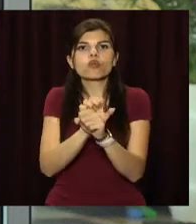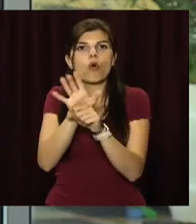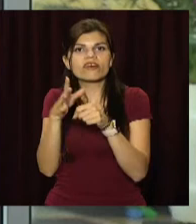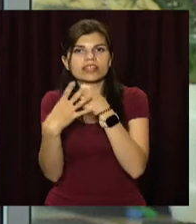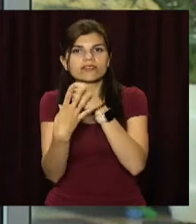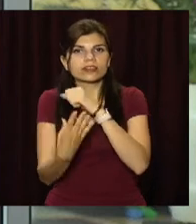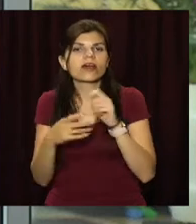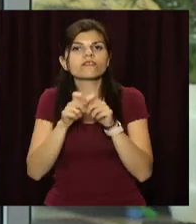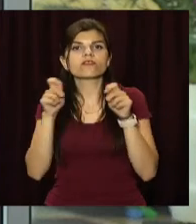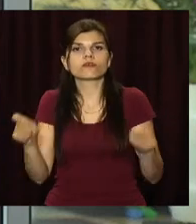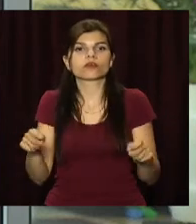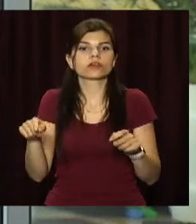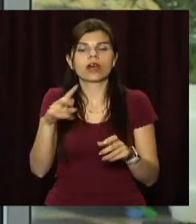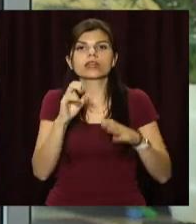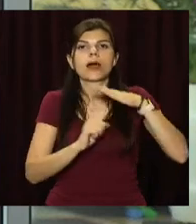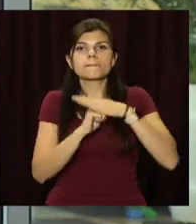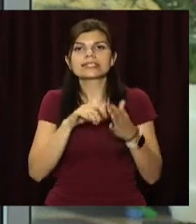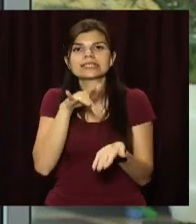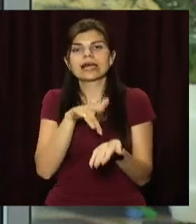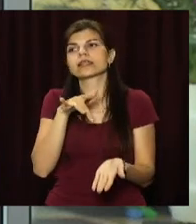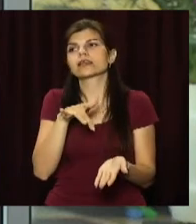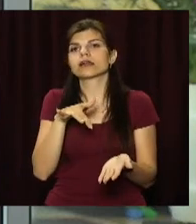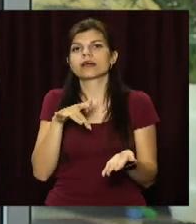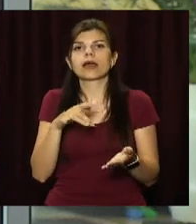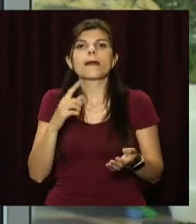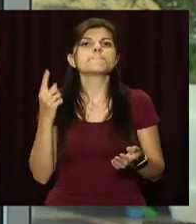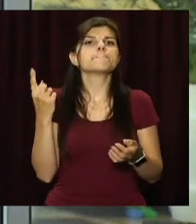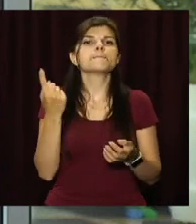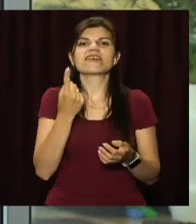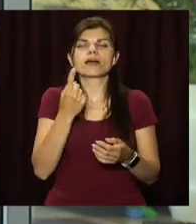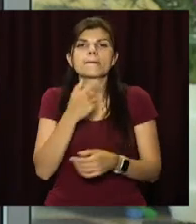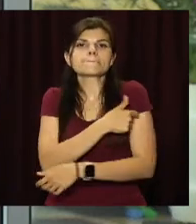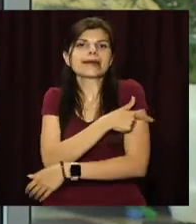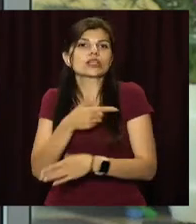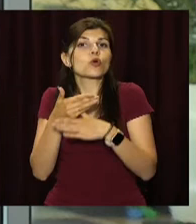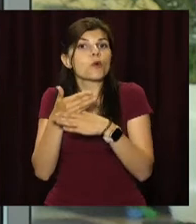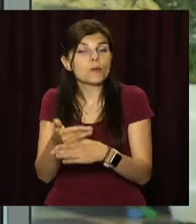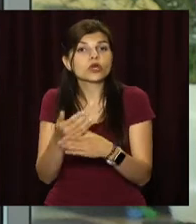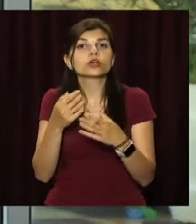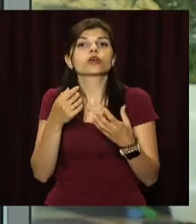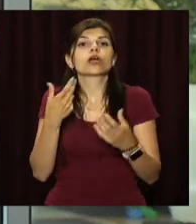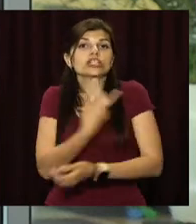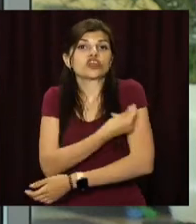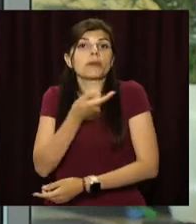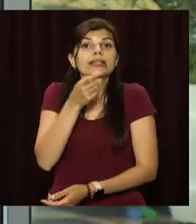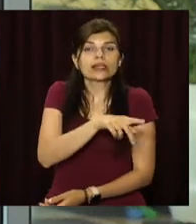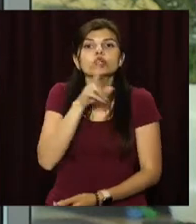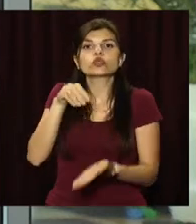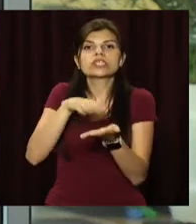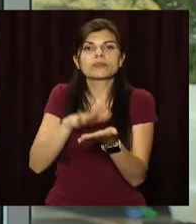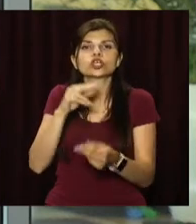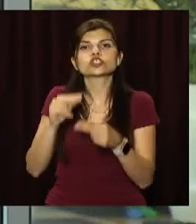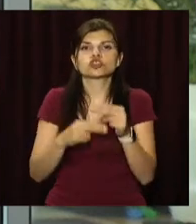COVID-19. Відкрилися вони на базі центрів первинної меддопомоги. Щепили тих, хто записався